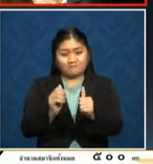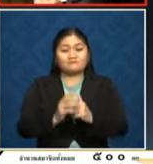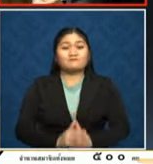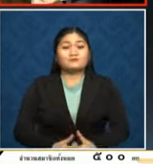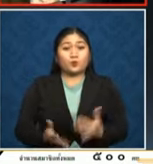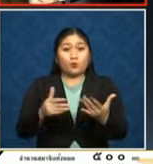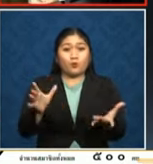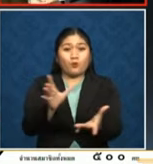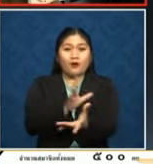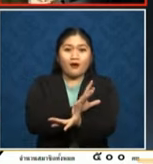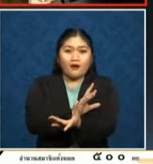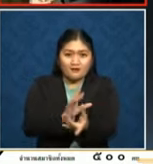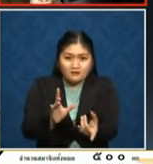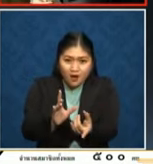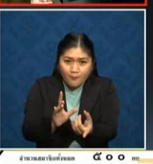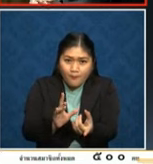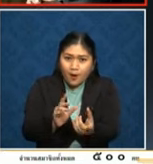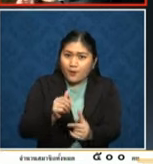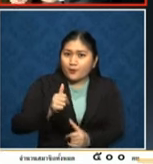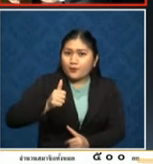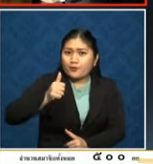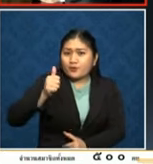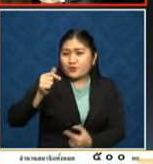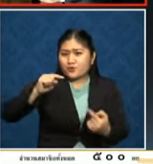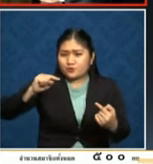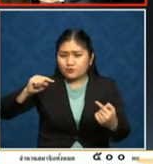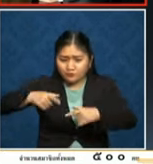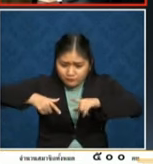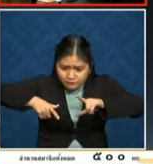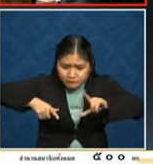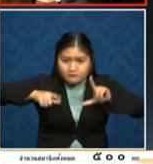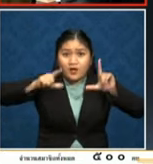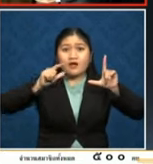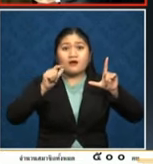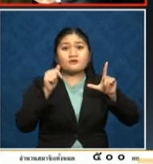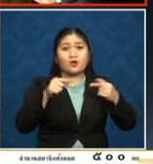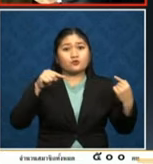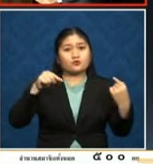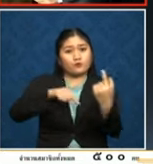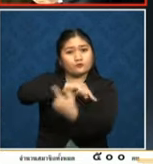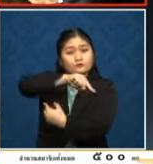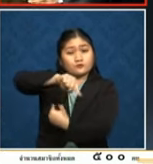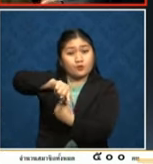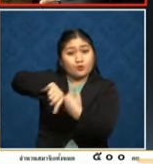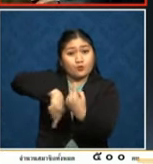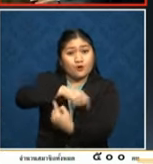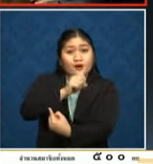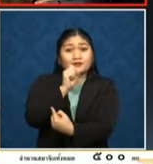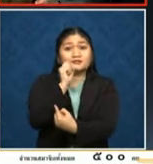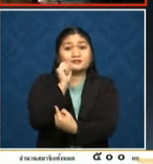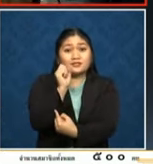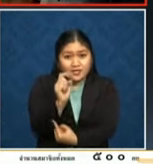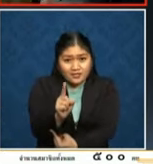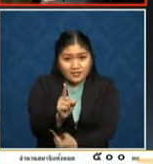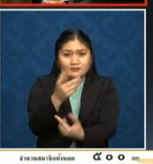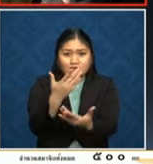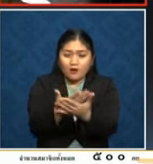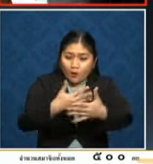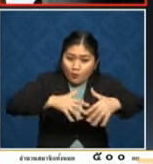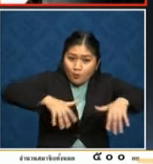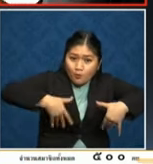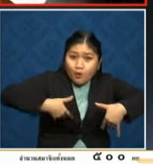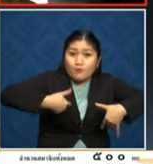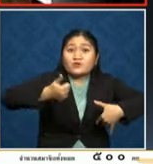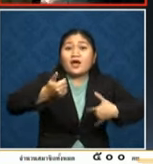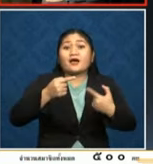เป็นมรดกล้ำค่าเป็นซอฟต์พาวเวอร์ของสระบุรีที่สำคัญนำมาถึงเศรษฐกิจรายได้ชุมชนคืออย่างเช่นที่ตลาดตาน้ำต้นตา